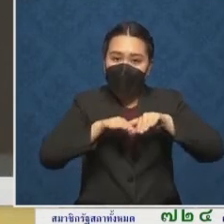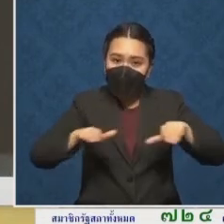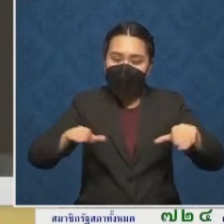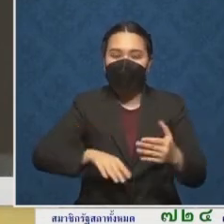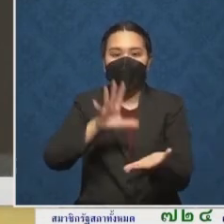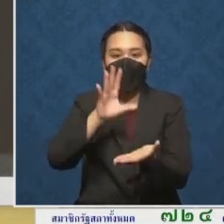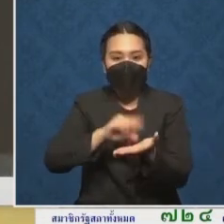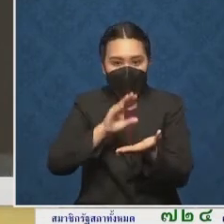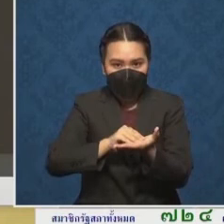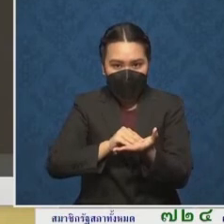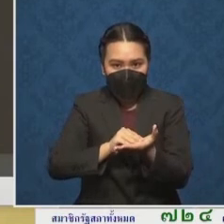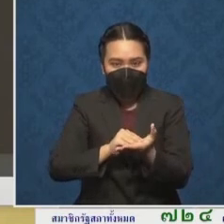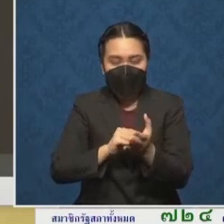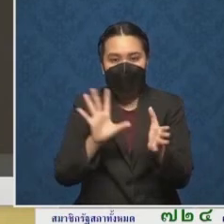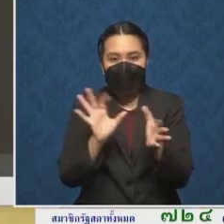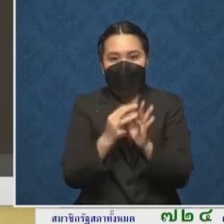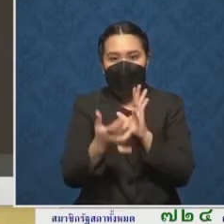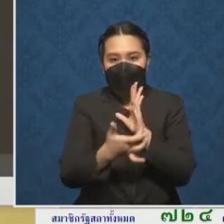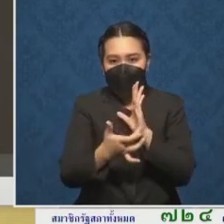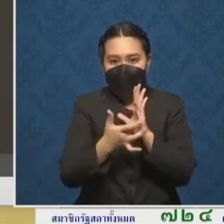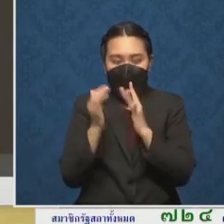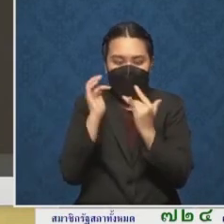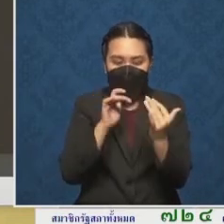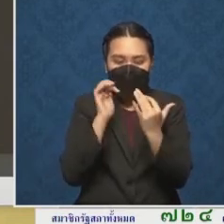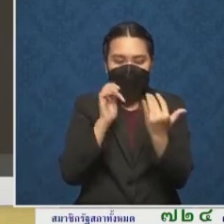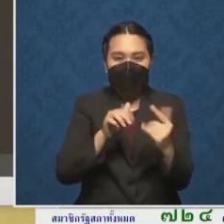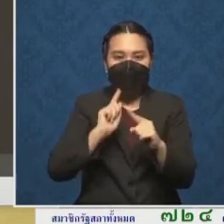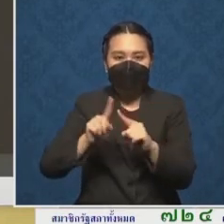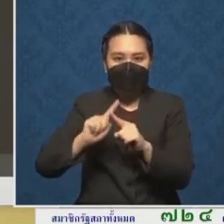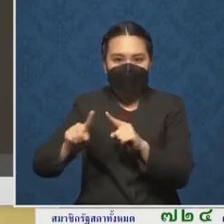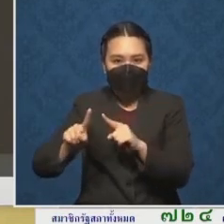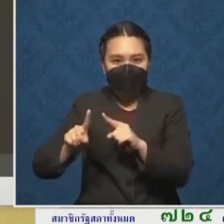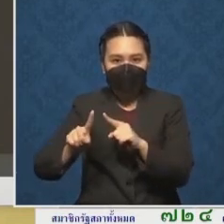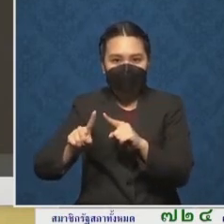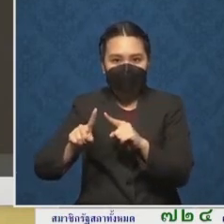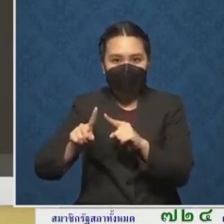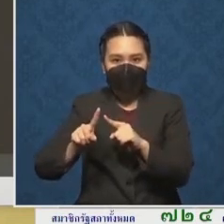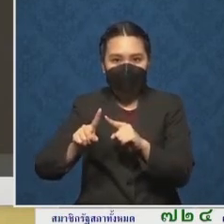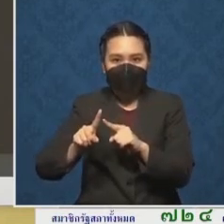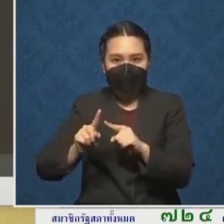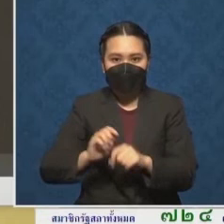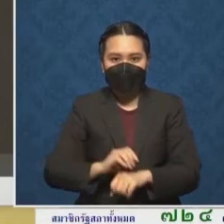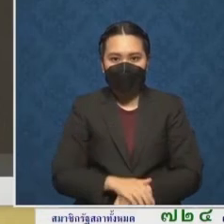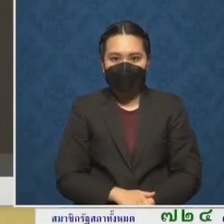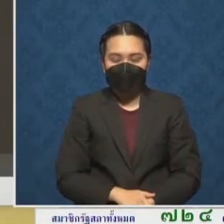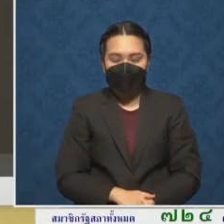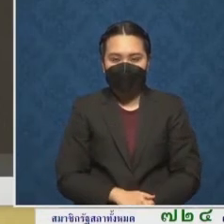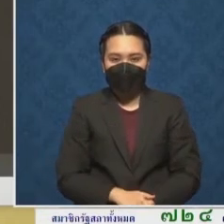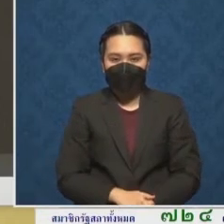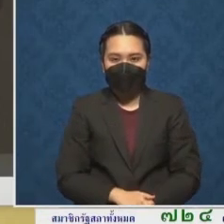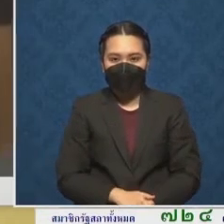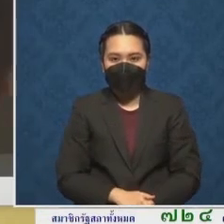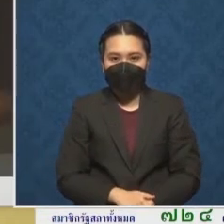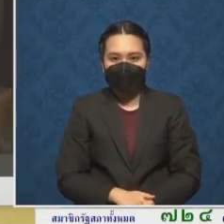ข้อมูลด้านเทคโนโลยีสารสนเทศและการสื่อสารซึ่งเรื่องนี้